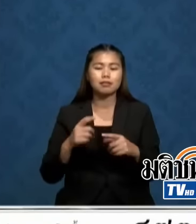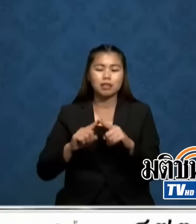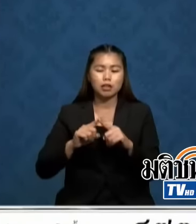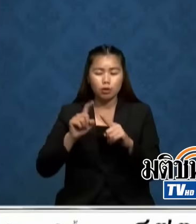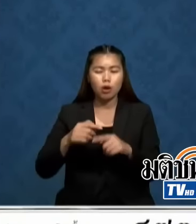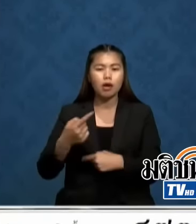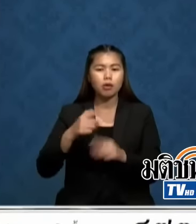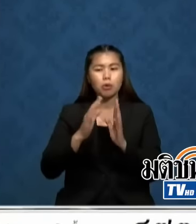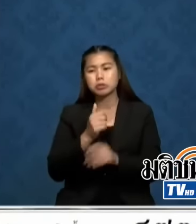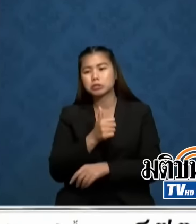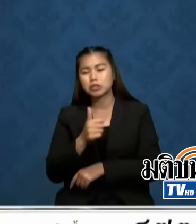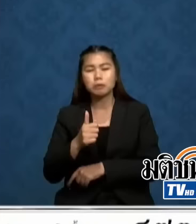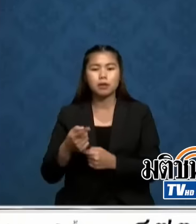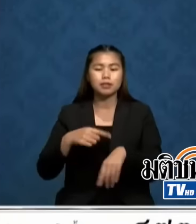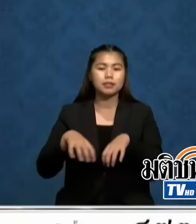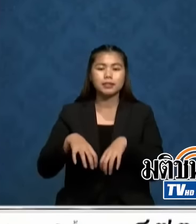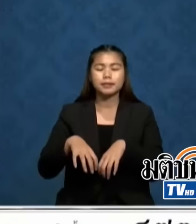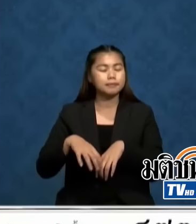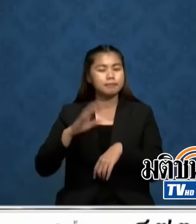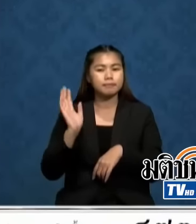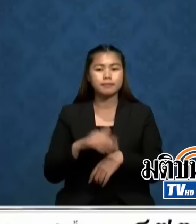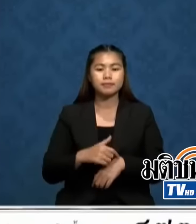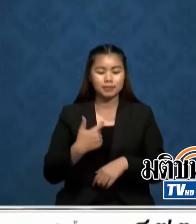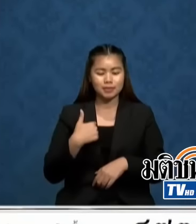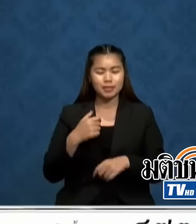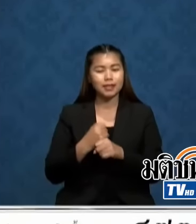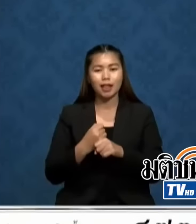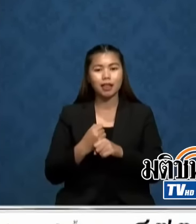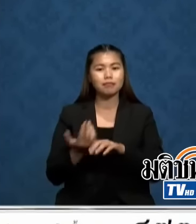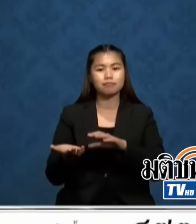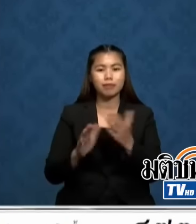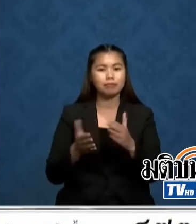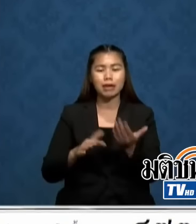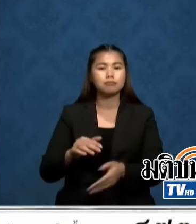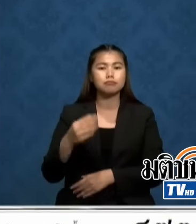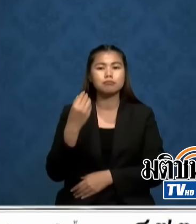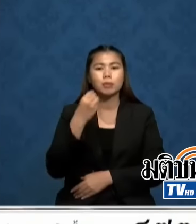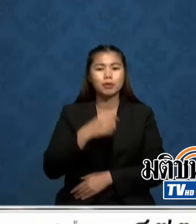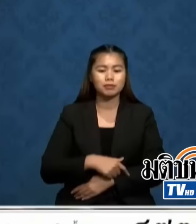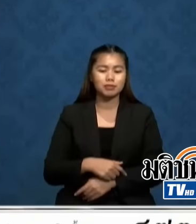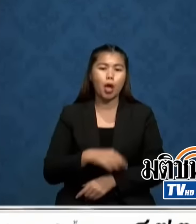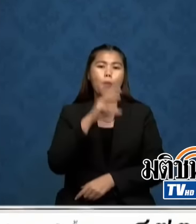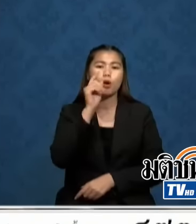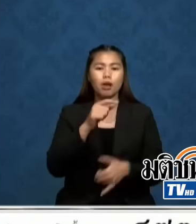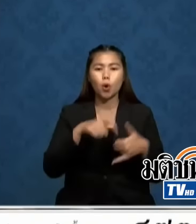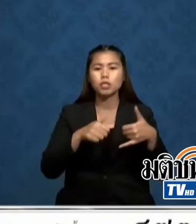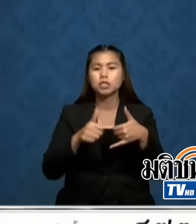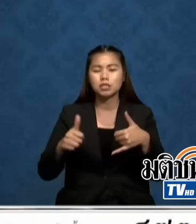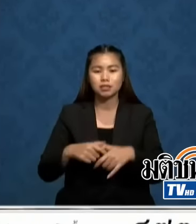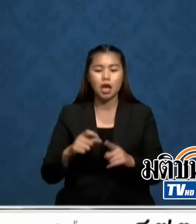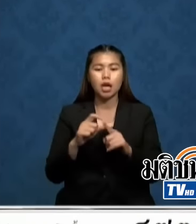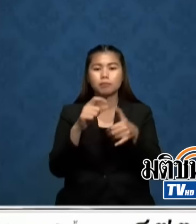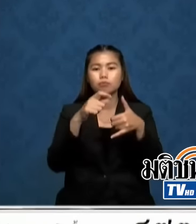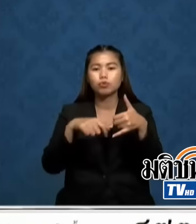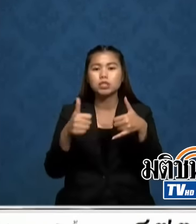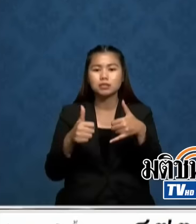ดีเข้ามาจัดการบลาๆๆๆปัดโธ่ล่มมาล่มจมมาเยอะก็เพราะคำว่าคนดีนัแหะครับท่าล่มจมมาเยอะก็เพราะคำว่า